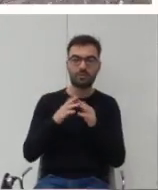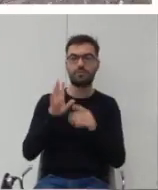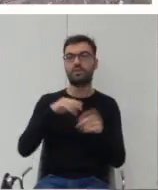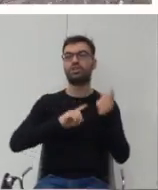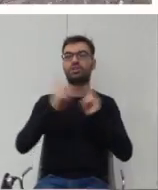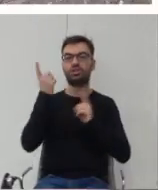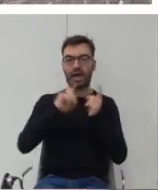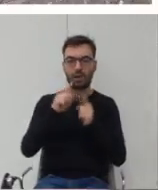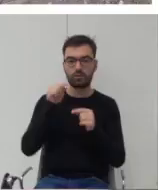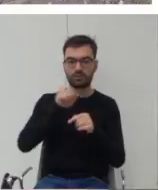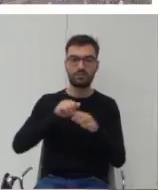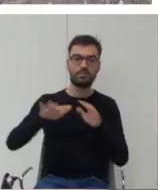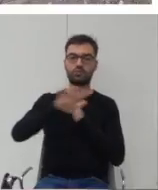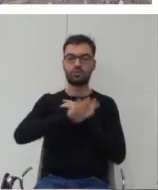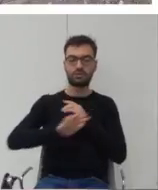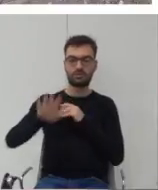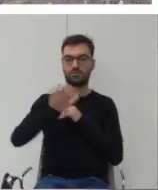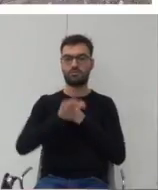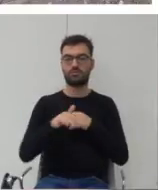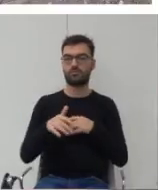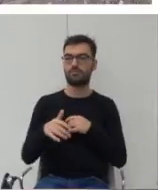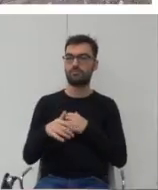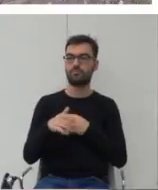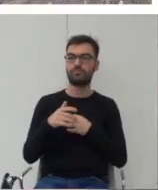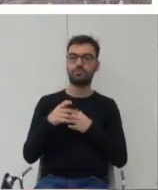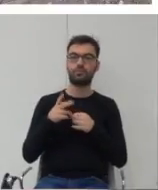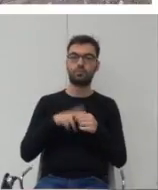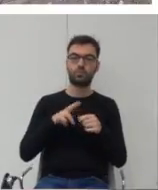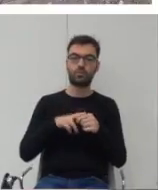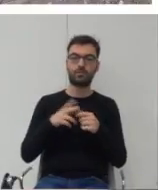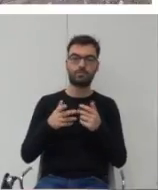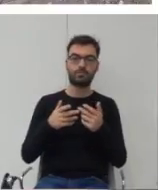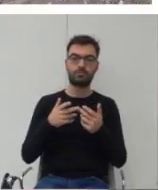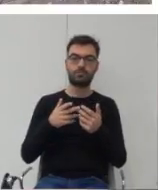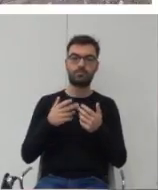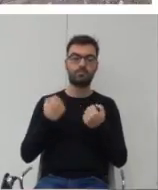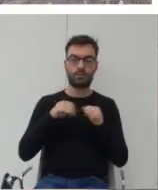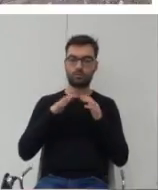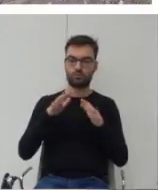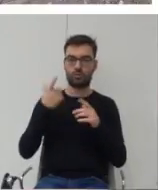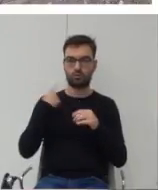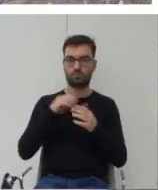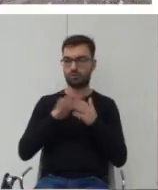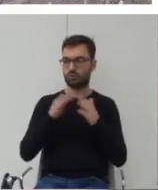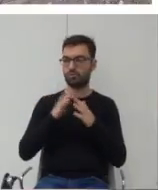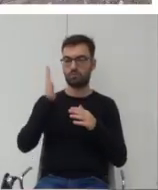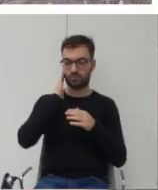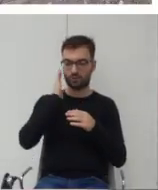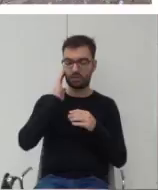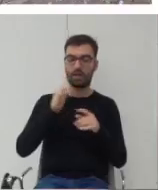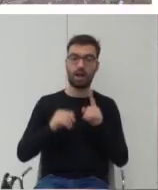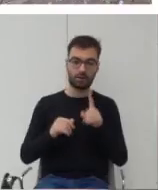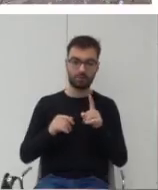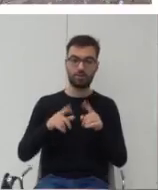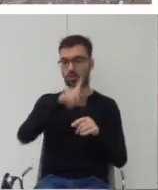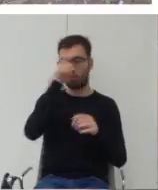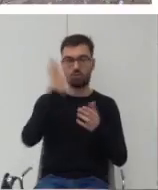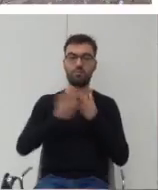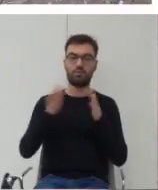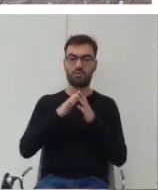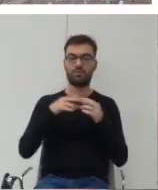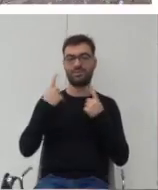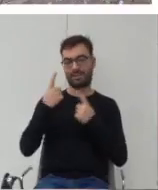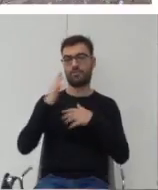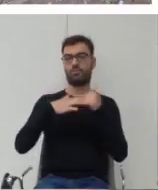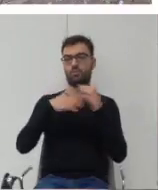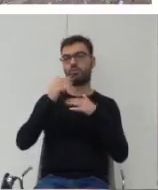działki są taką przestrzenią, która jest miejscem, gdzie bardzo dużo osób bezdomnych mieszka, ale ludzie bezdomni